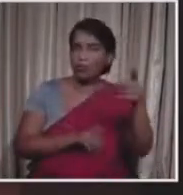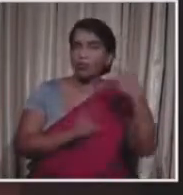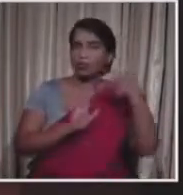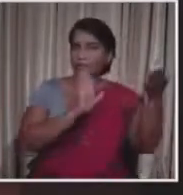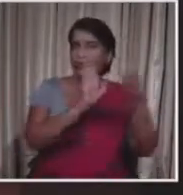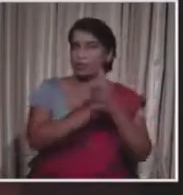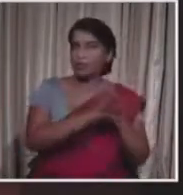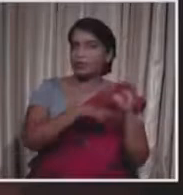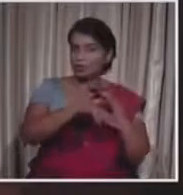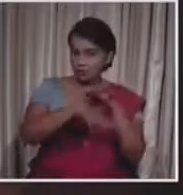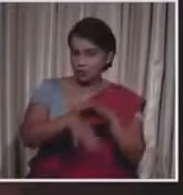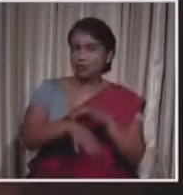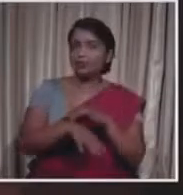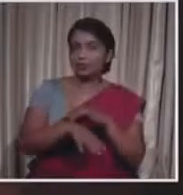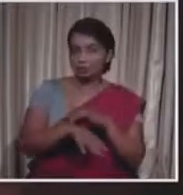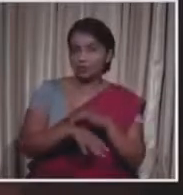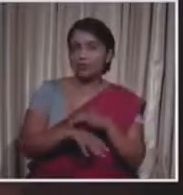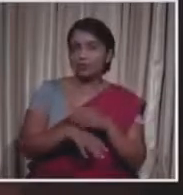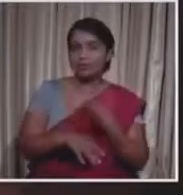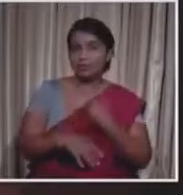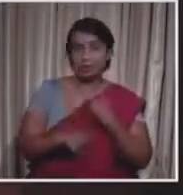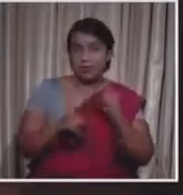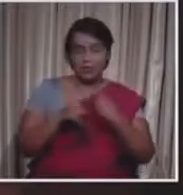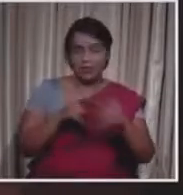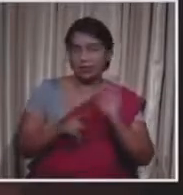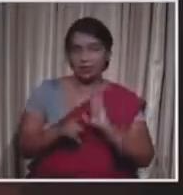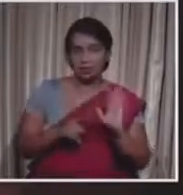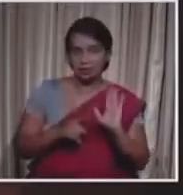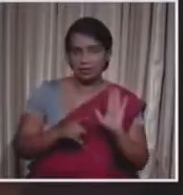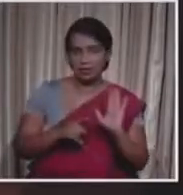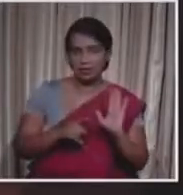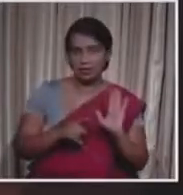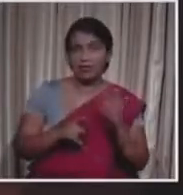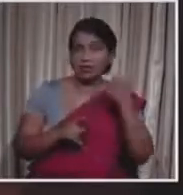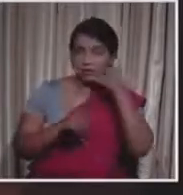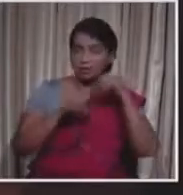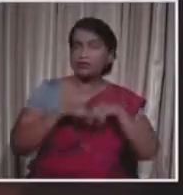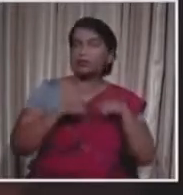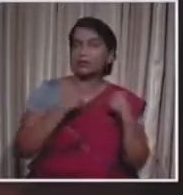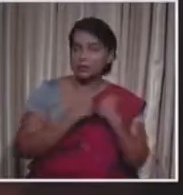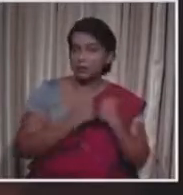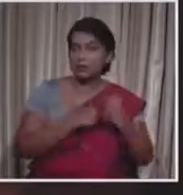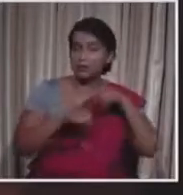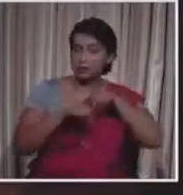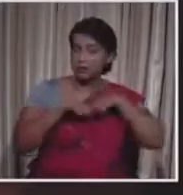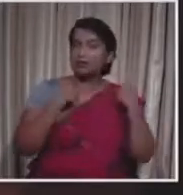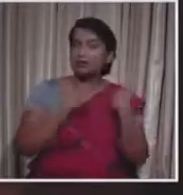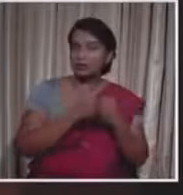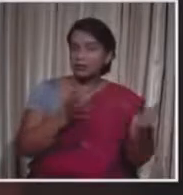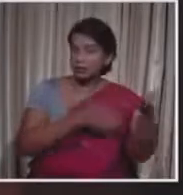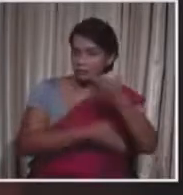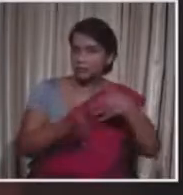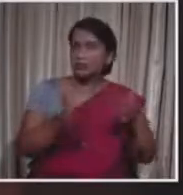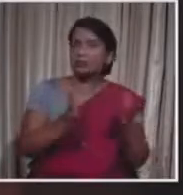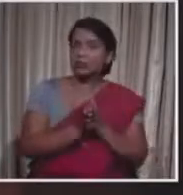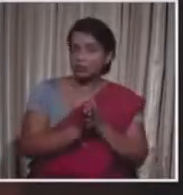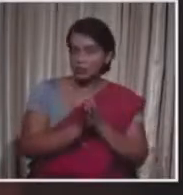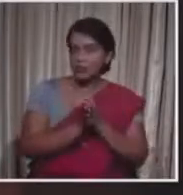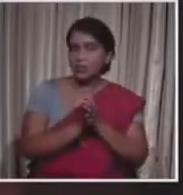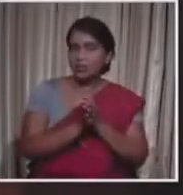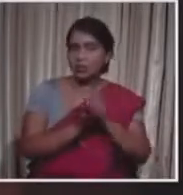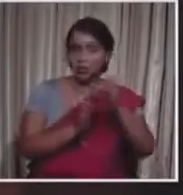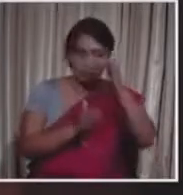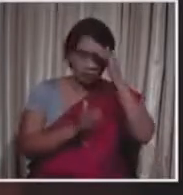ඉදිරිපත් කරන්නට ගත්තු තීන්දුව මම විතරක් නෙවෙයි සමගි ජන බලවේගයත් සමගි ජන සන්ධානයත් අපේ